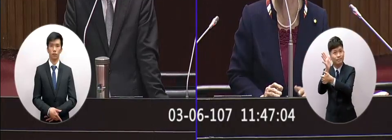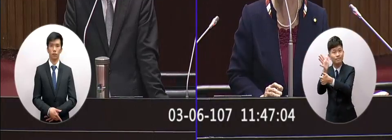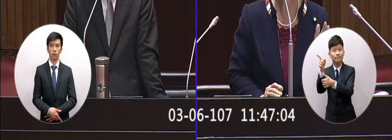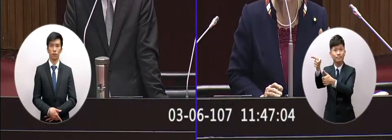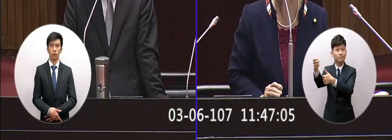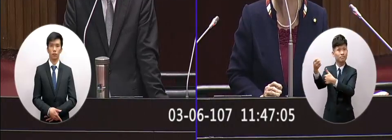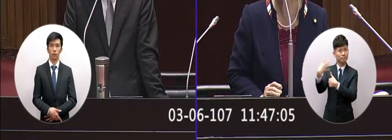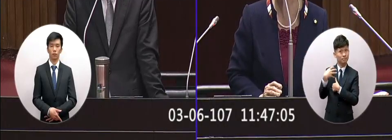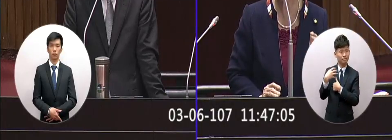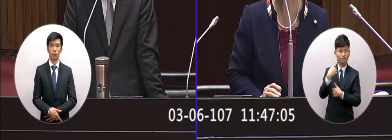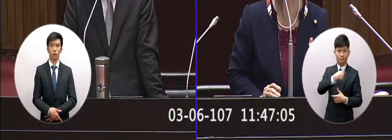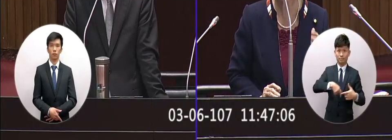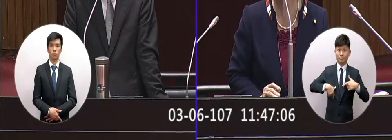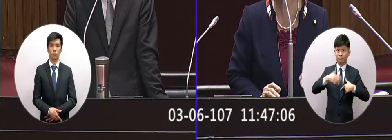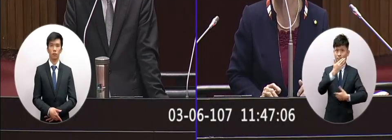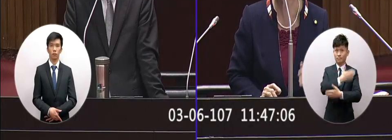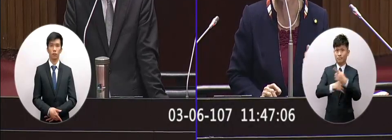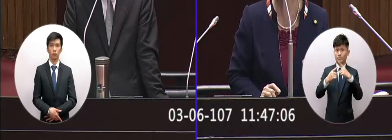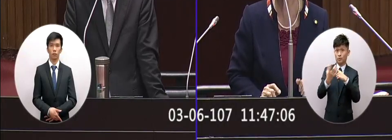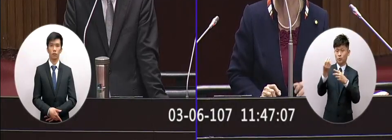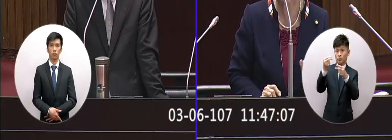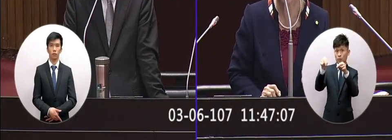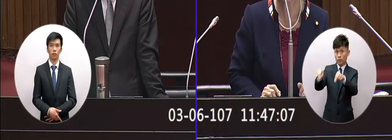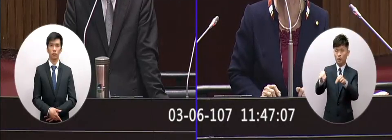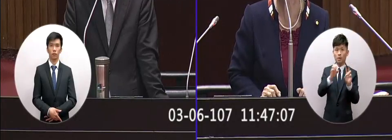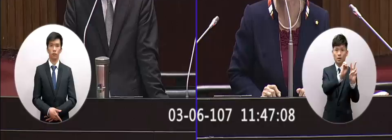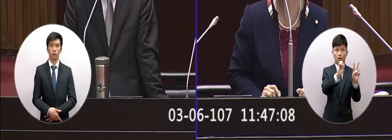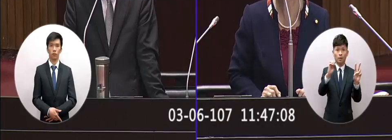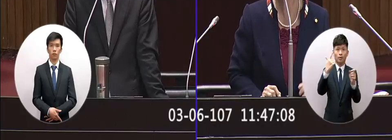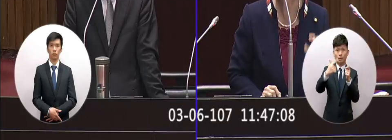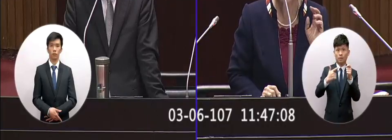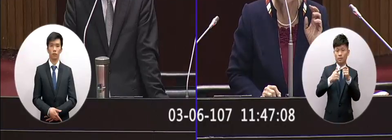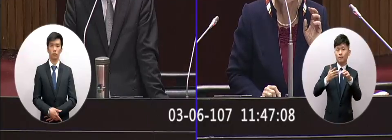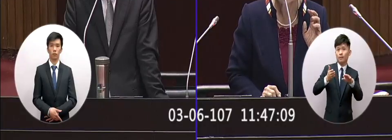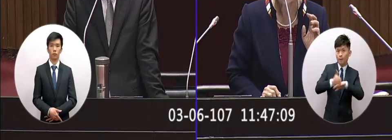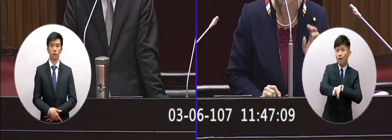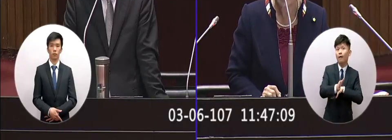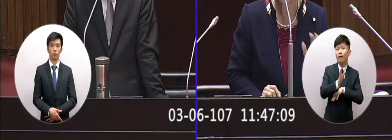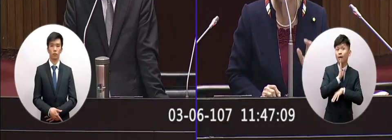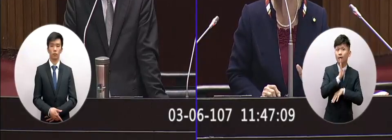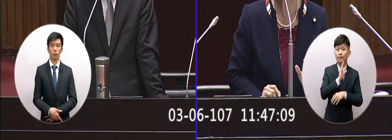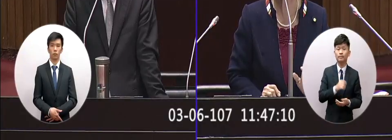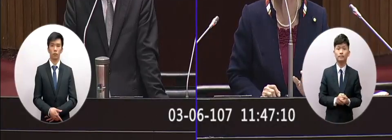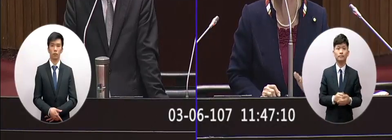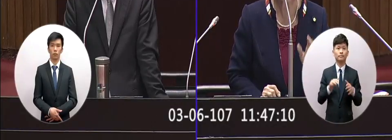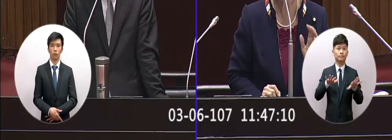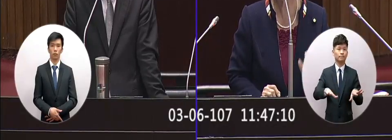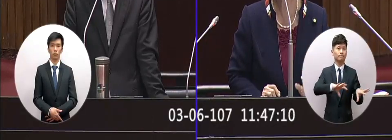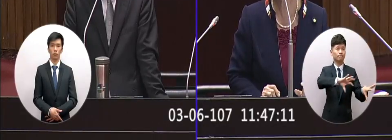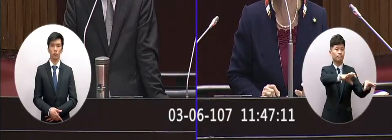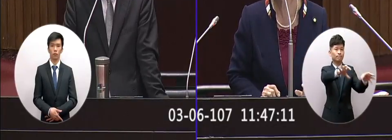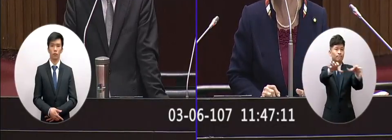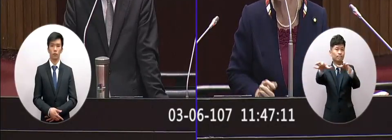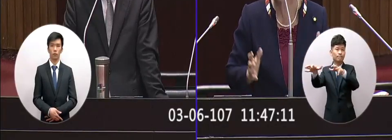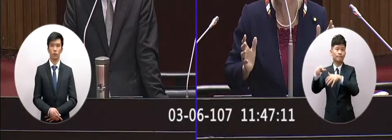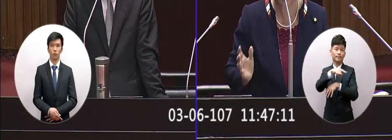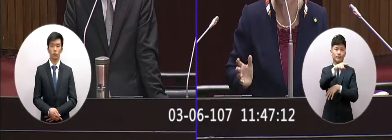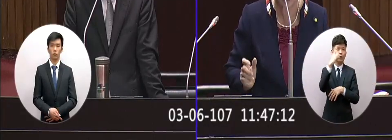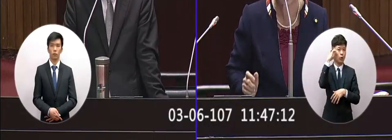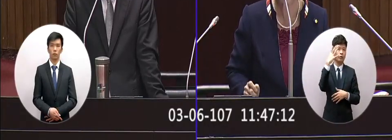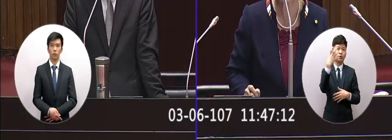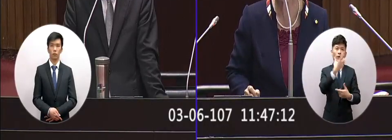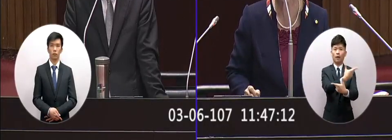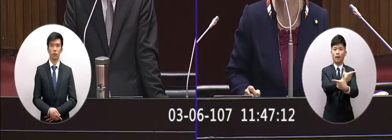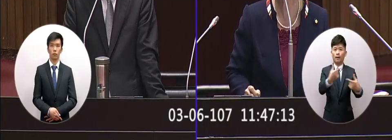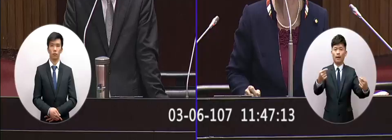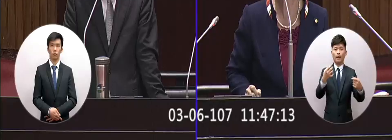们提到说身心障碍者人权公约是在2006年才通过的，那他现在世界各国大家也都很头痛怎么样能够释